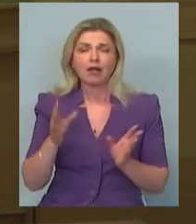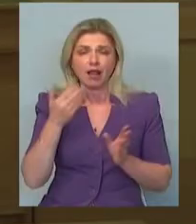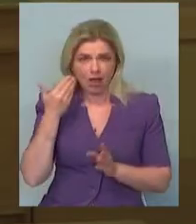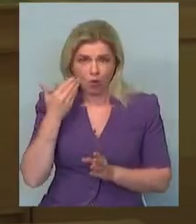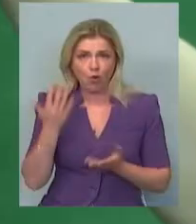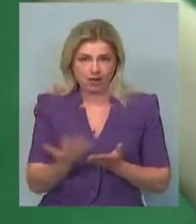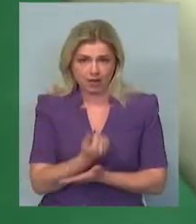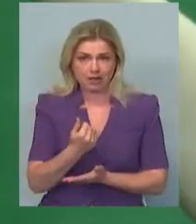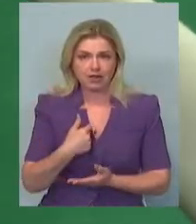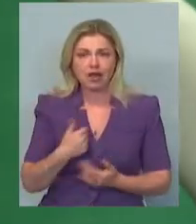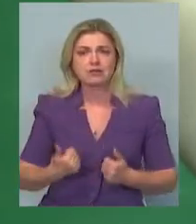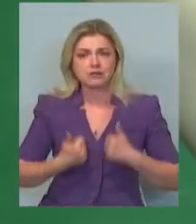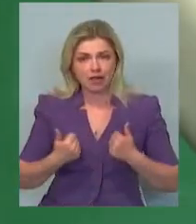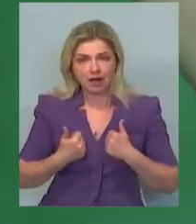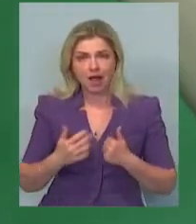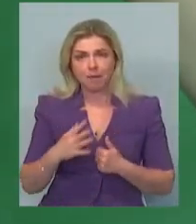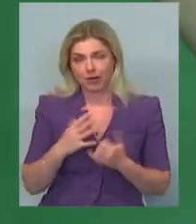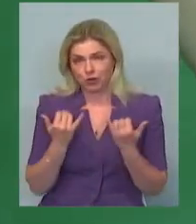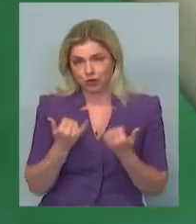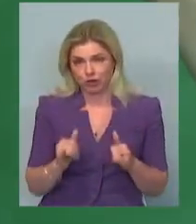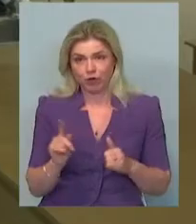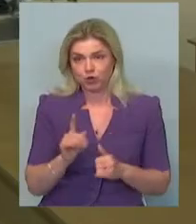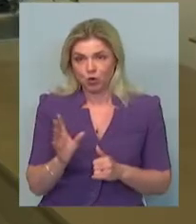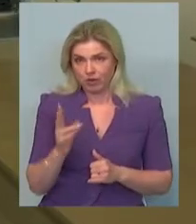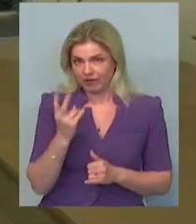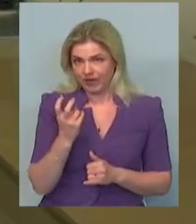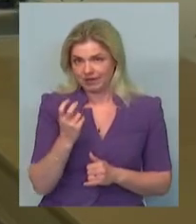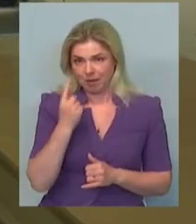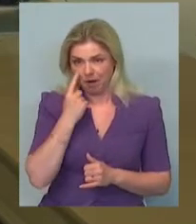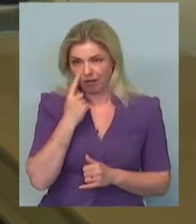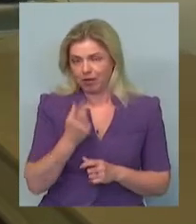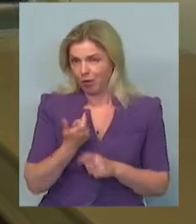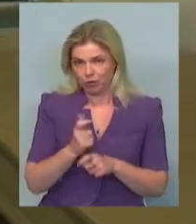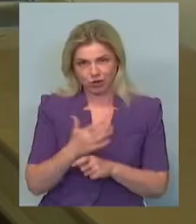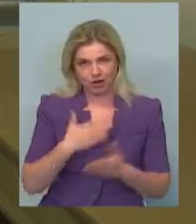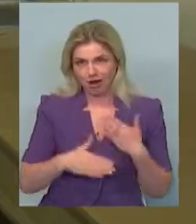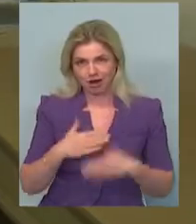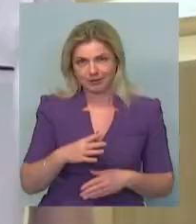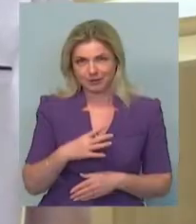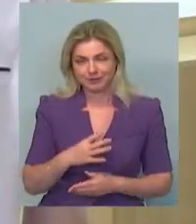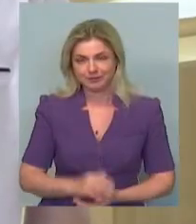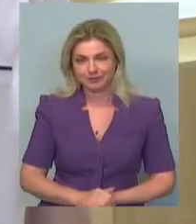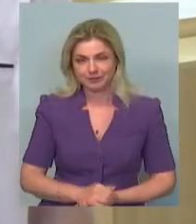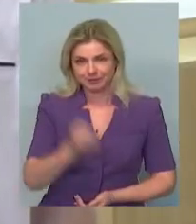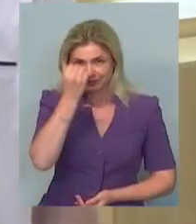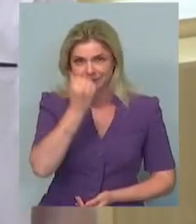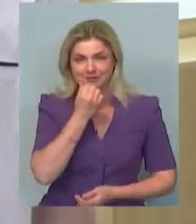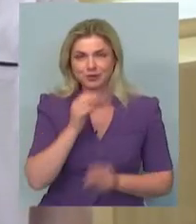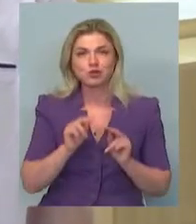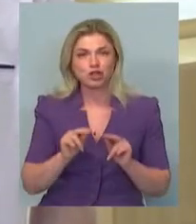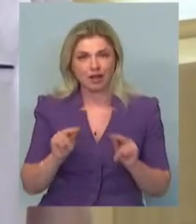результату. Звичайно, був здивований, що всі 200. Був радий. Ну, дякую вчителям за